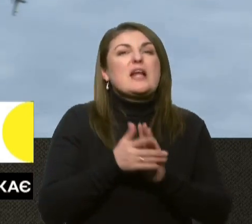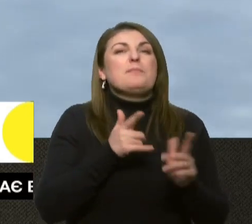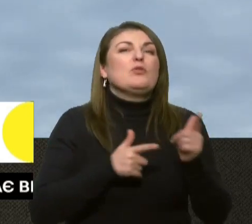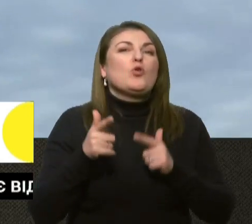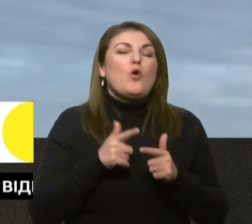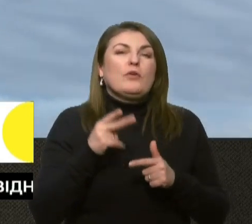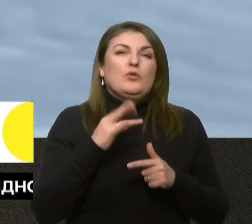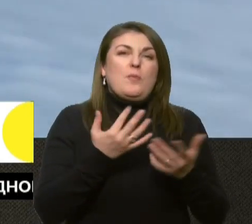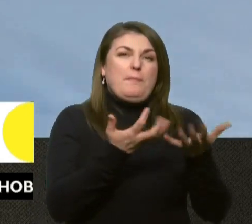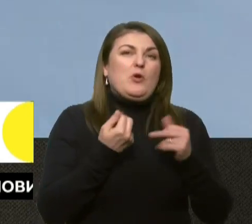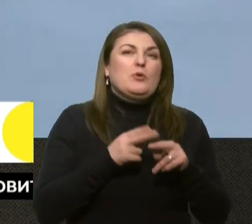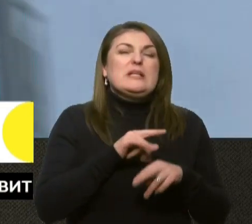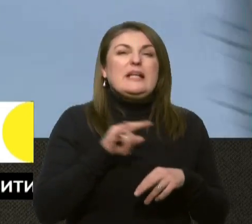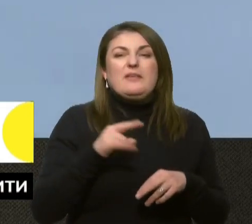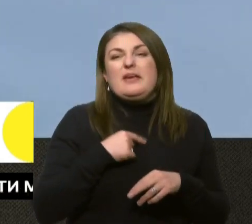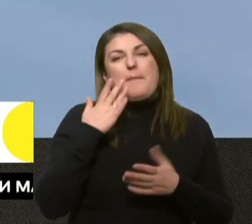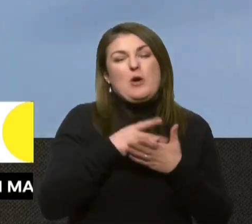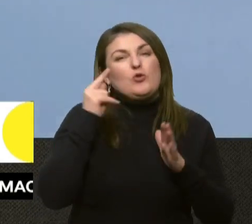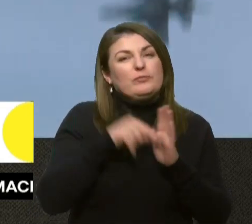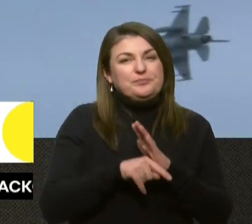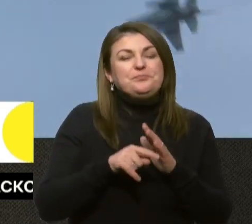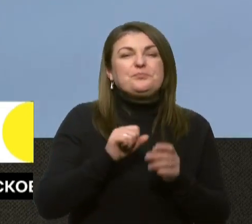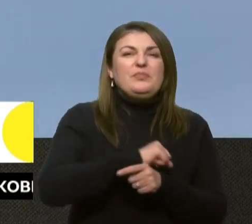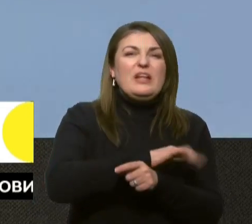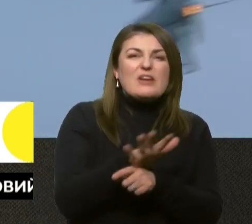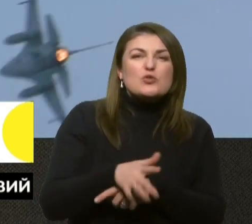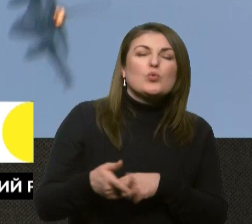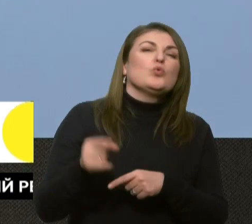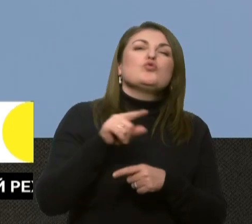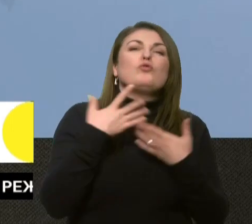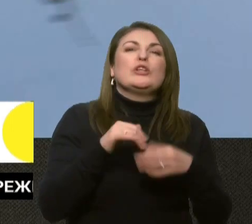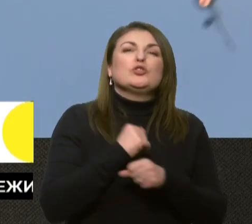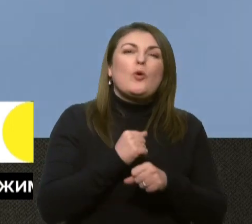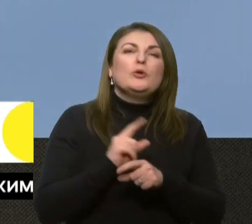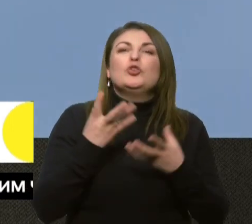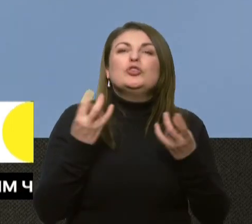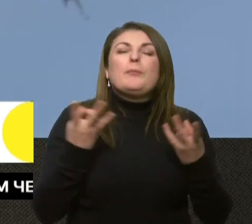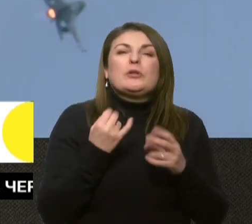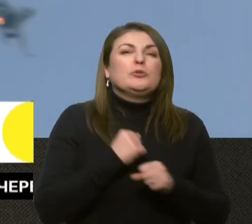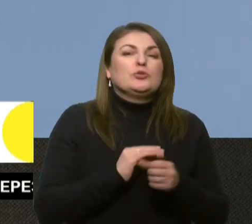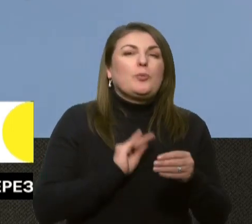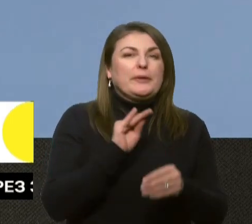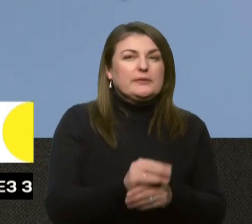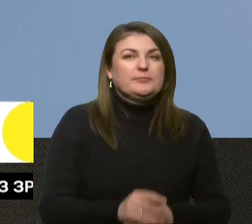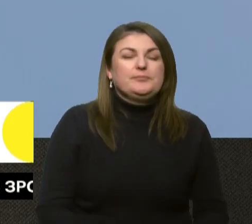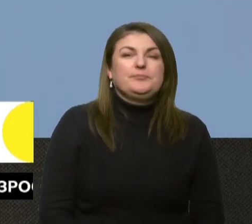підготовки до прийому цих літаків? От я маю на увазі інфраструктуру. Що вже зроблено і що ще потрібно зробити?